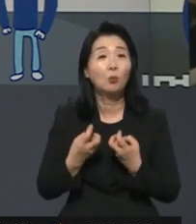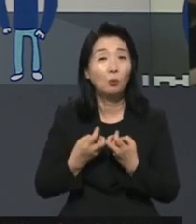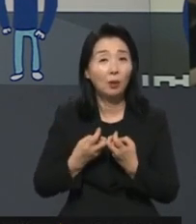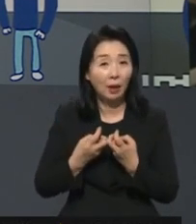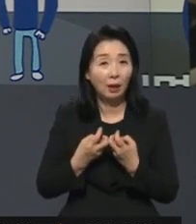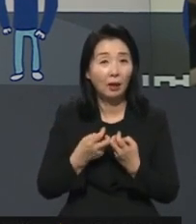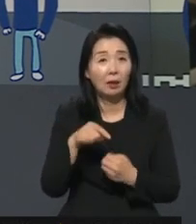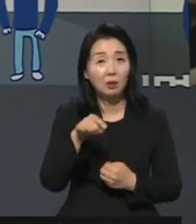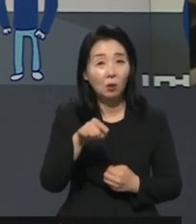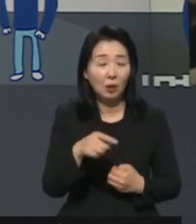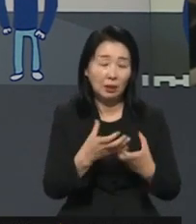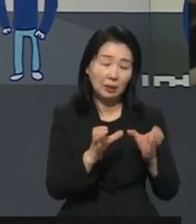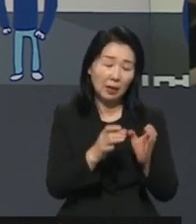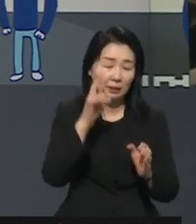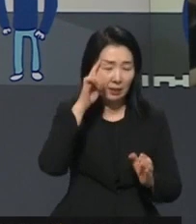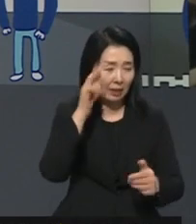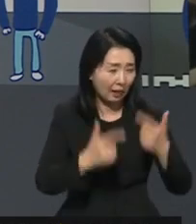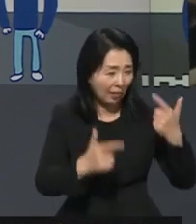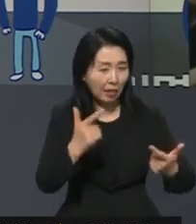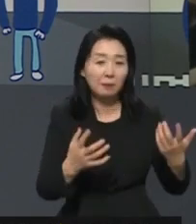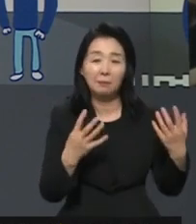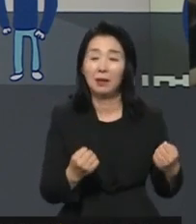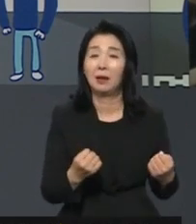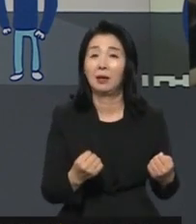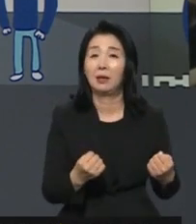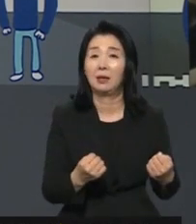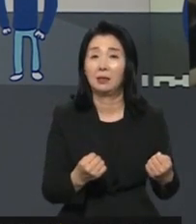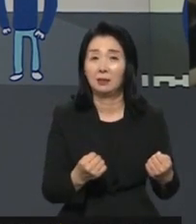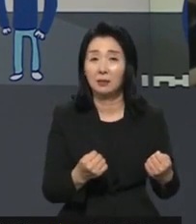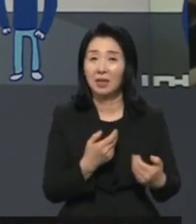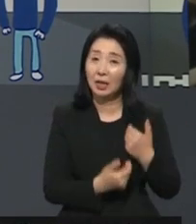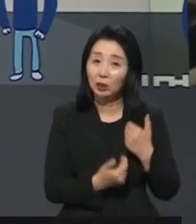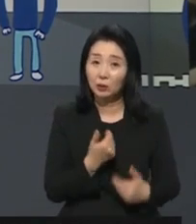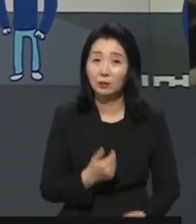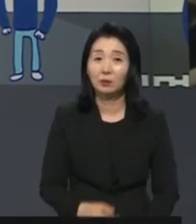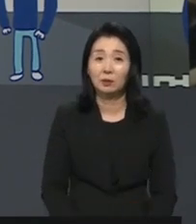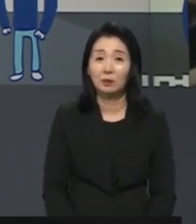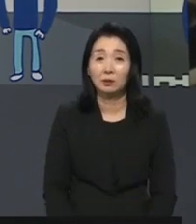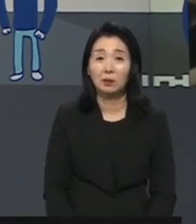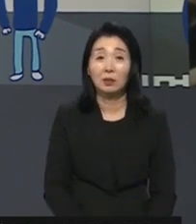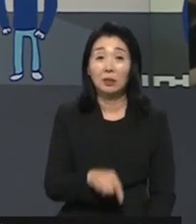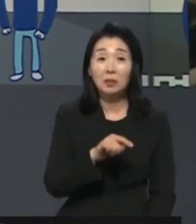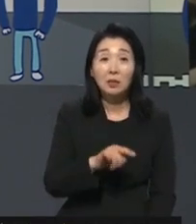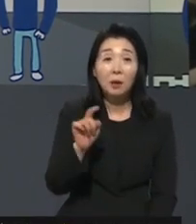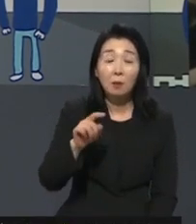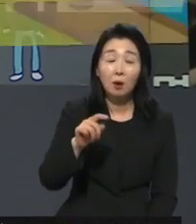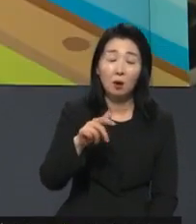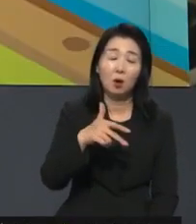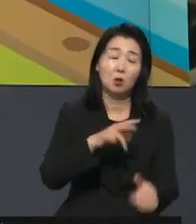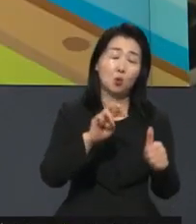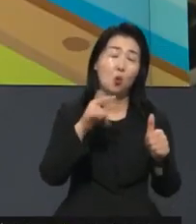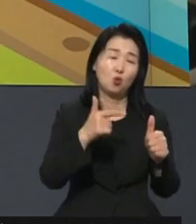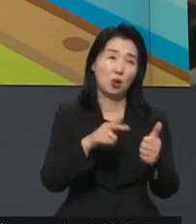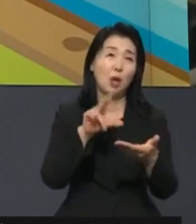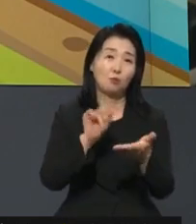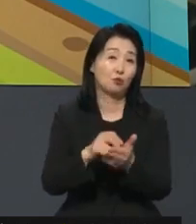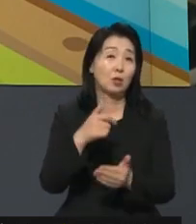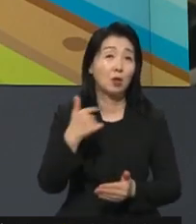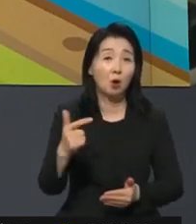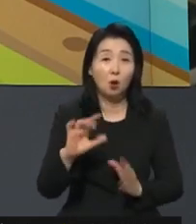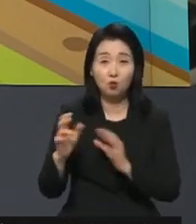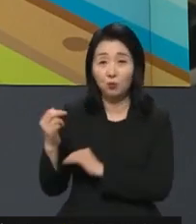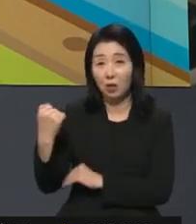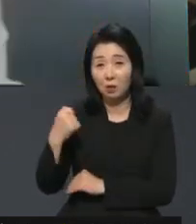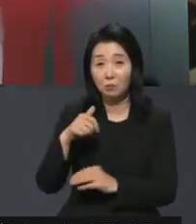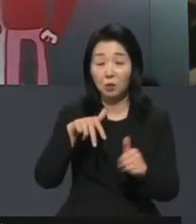거냐, 이런 당내 의견차가 극명하게 드러날 것으로 보이는데요. 그게 다름 아닌 조국의 강이죠. 국민의힘에서는